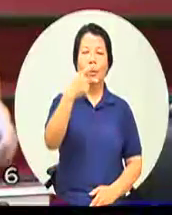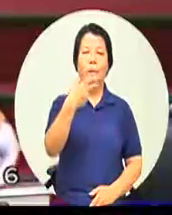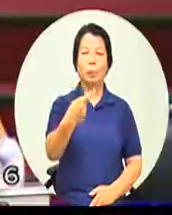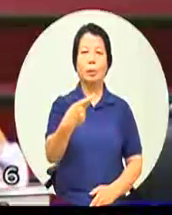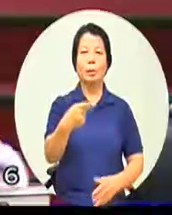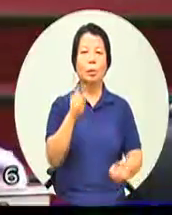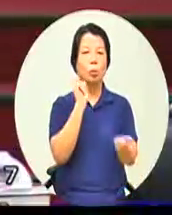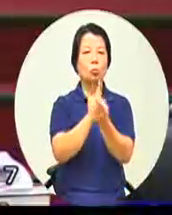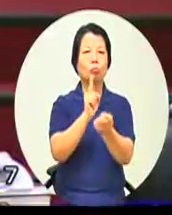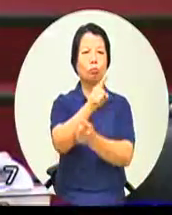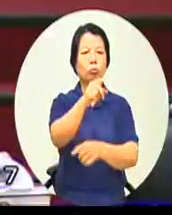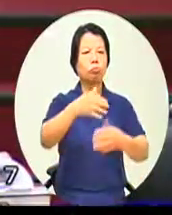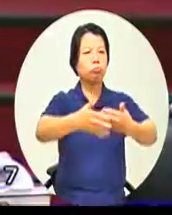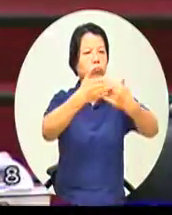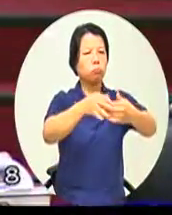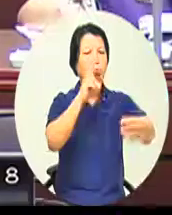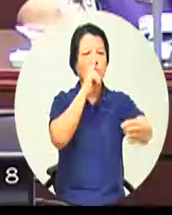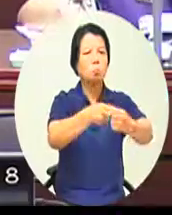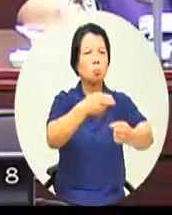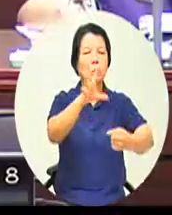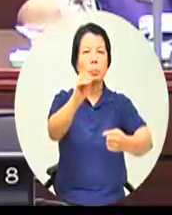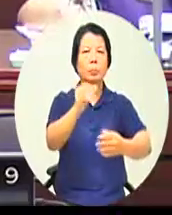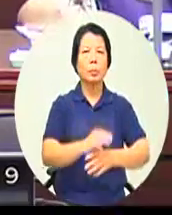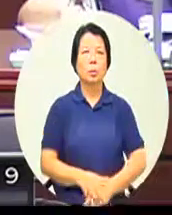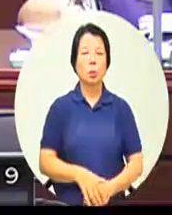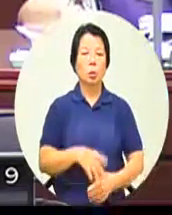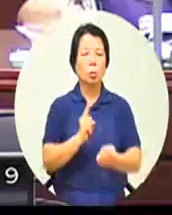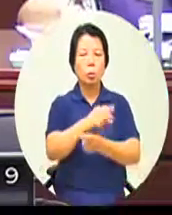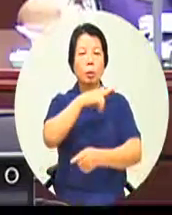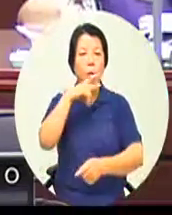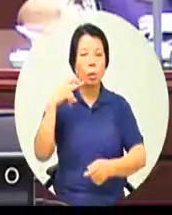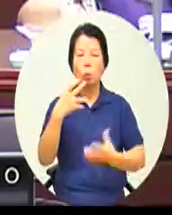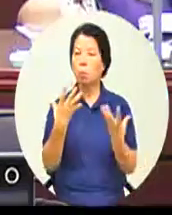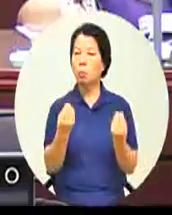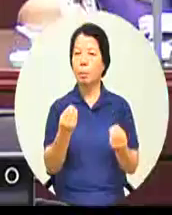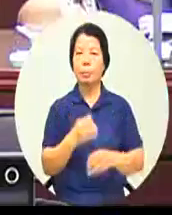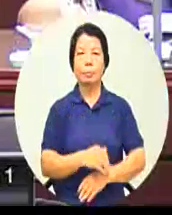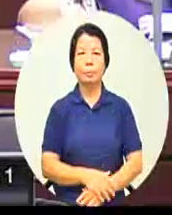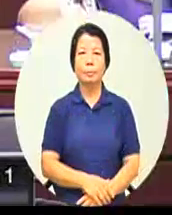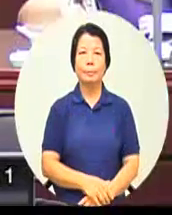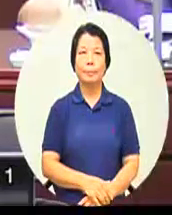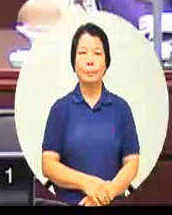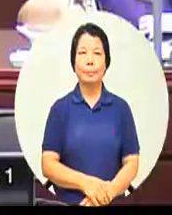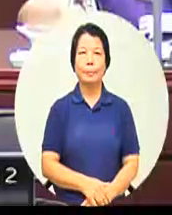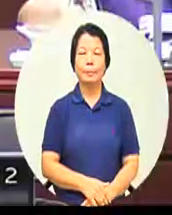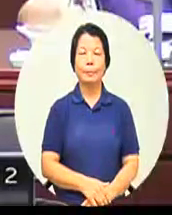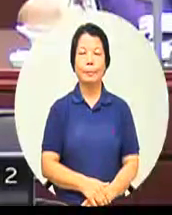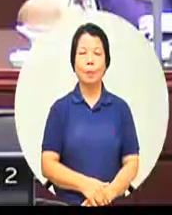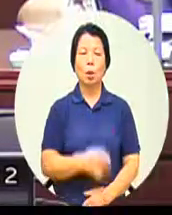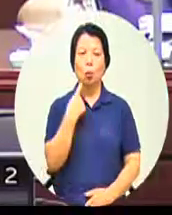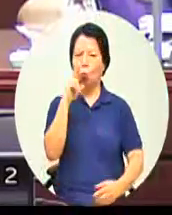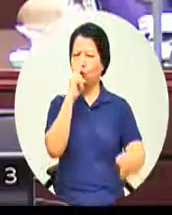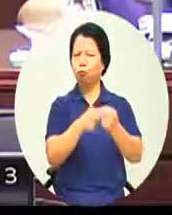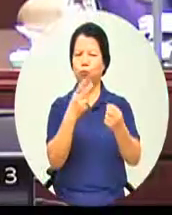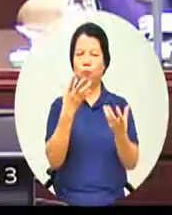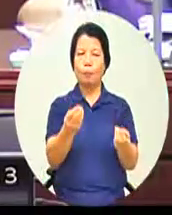无？ 如果照英译没有任何问题啊，无什么问题啊。 应该无什么侮辱嘛。 哎，没什么。 那就咱台湾